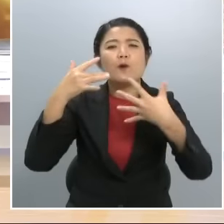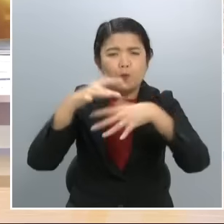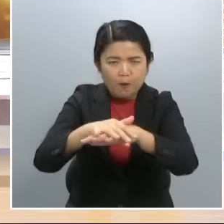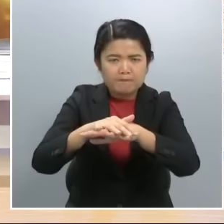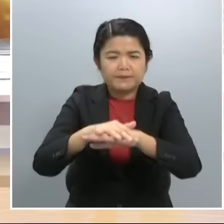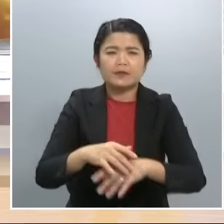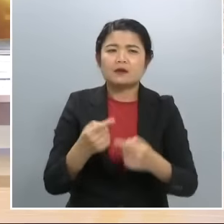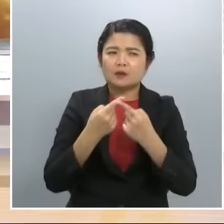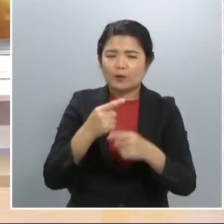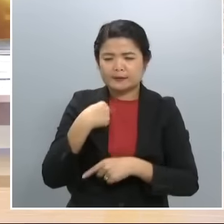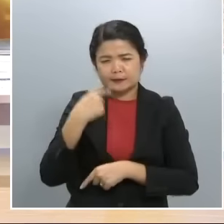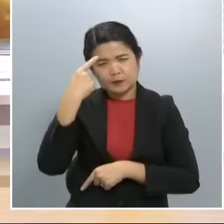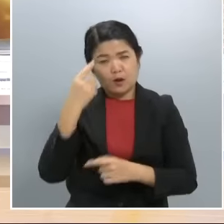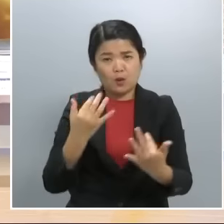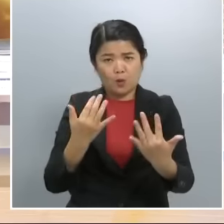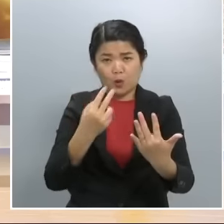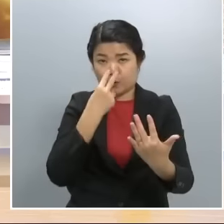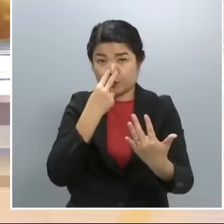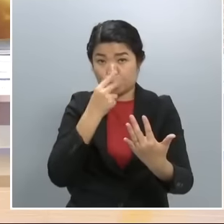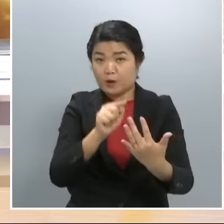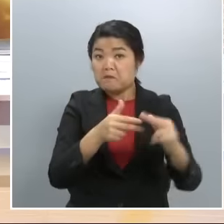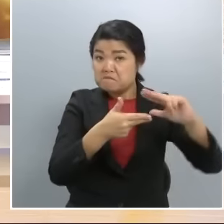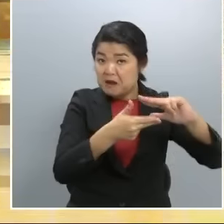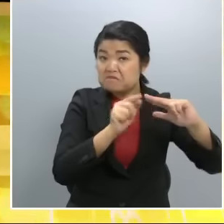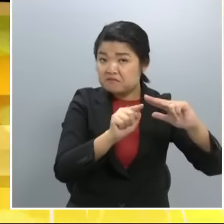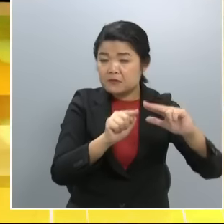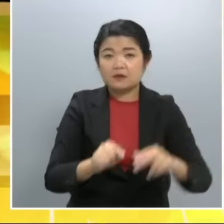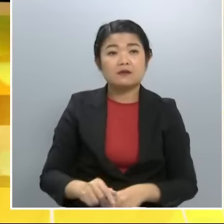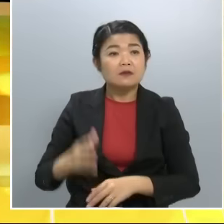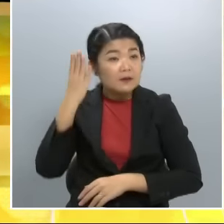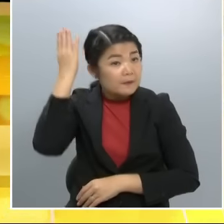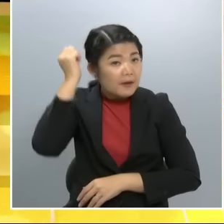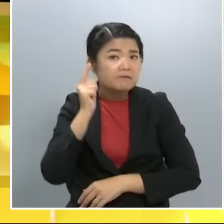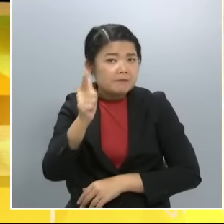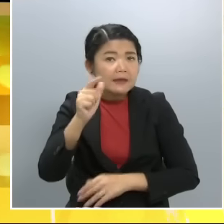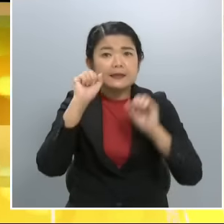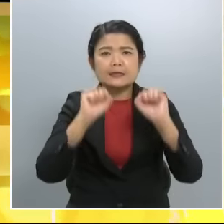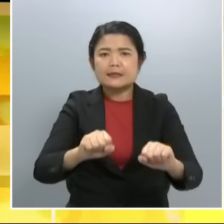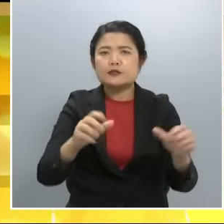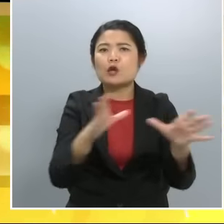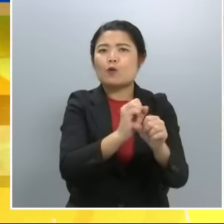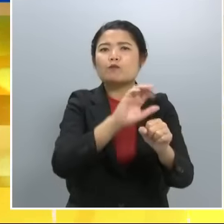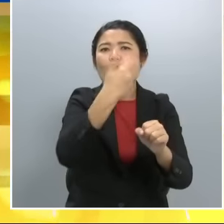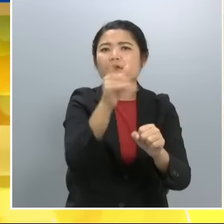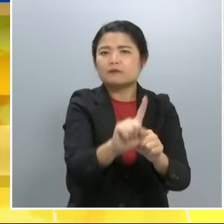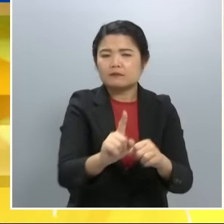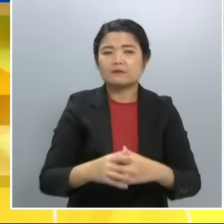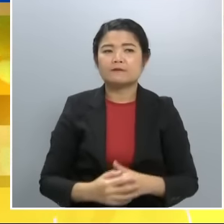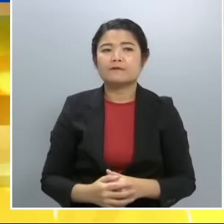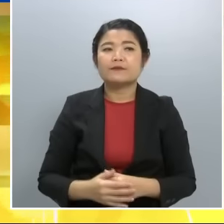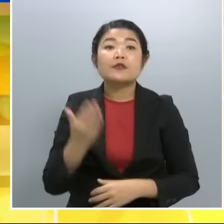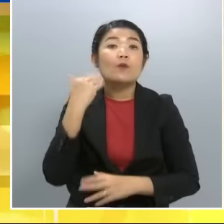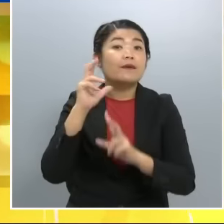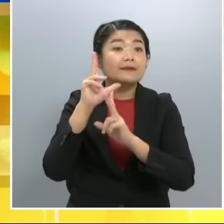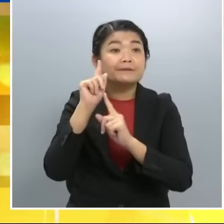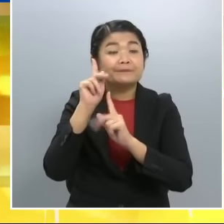ต่มันก็คิดว่าคงต้องรอดูพลังประชารัฐว่าท่านนายกแพทองธารจะตัดสินใจยังไง ว่าจะจบยังไงก่อน เมื่อวานนี้เนี่ยนักข่าวถ